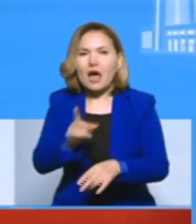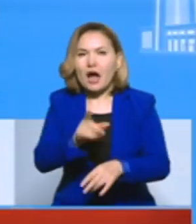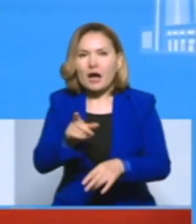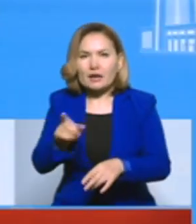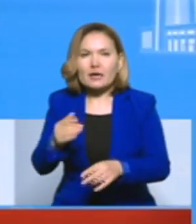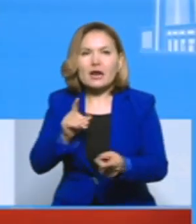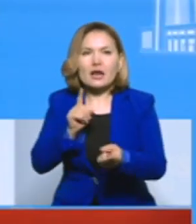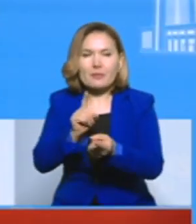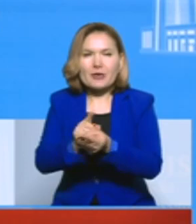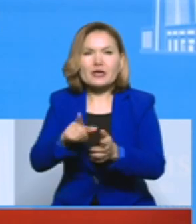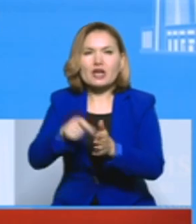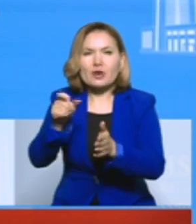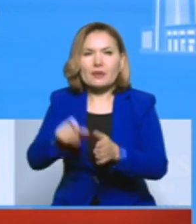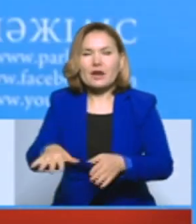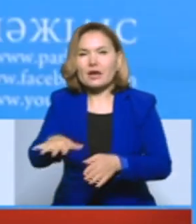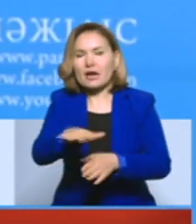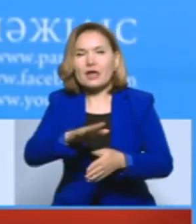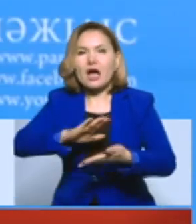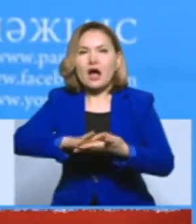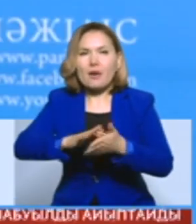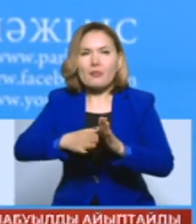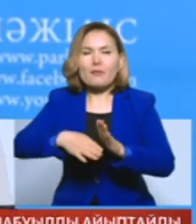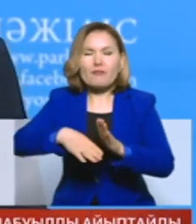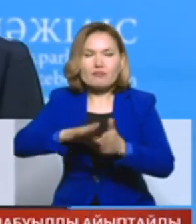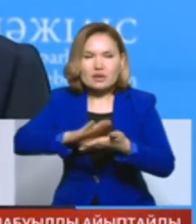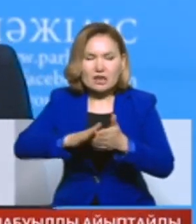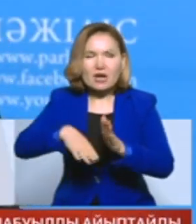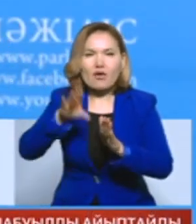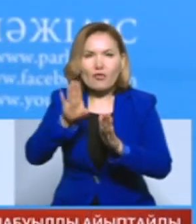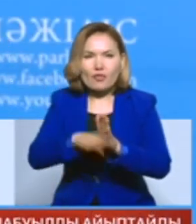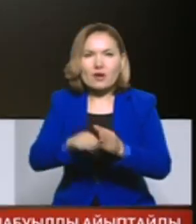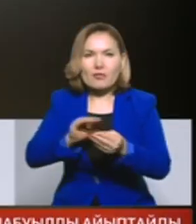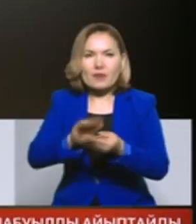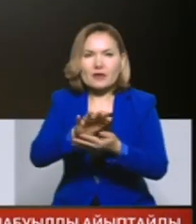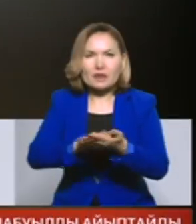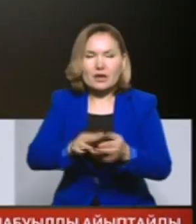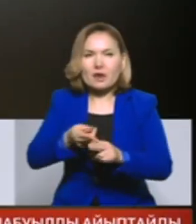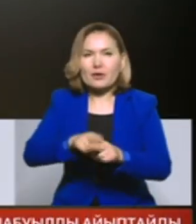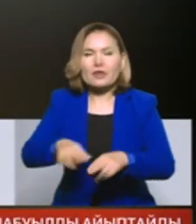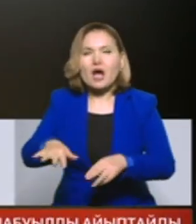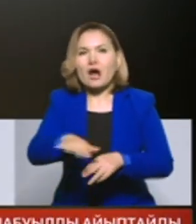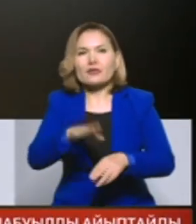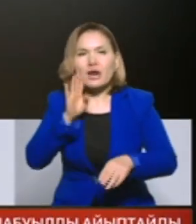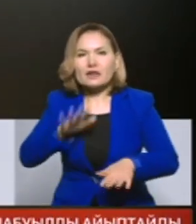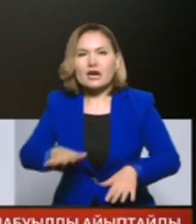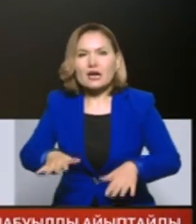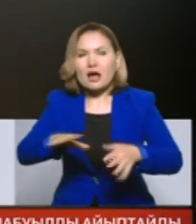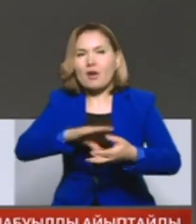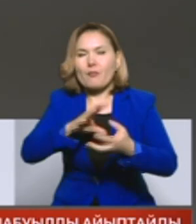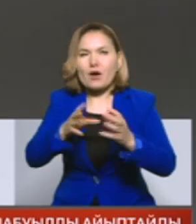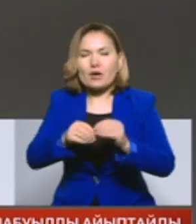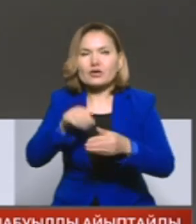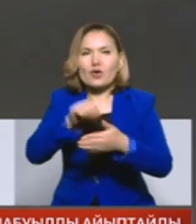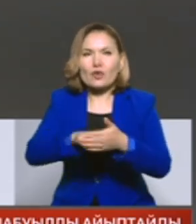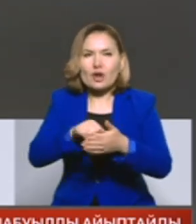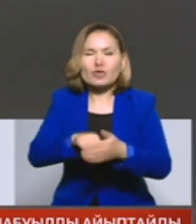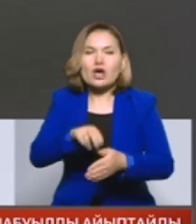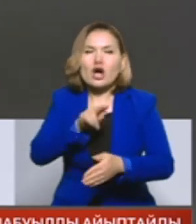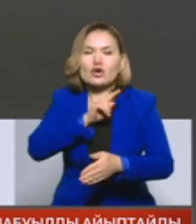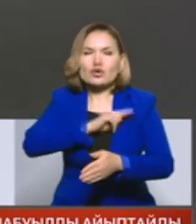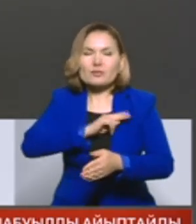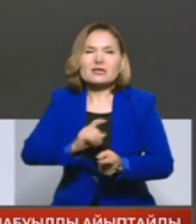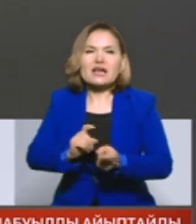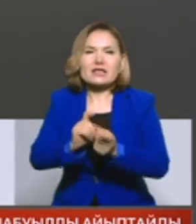тұрғындармен тілдескен депутат аймақтардағы жағдайдың ауыр екенін айтады. Оның сөзінше өңірлерде тасқынның салдарымен күресуге техника